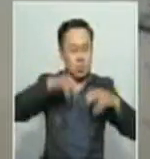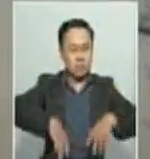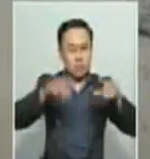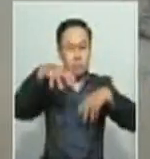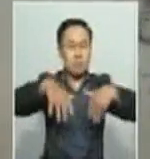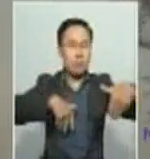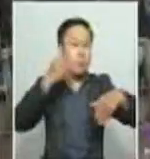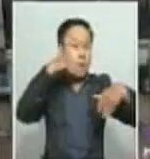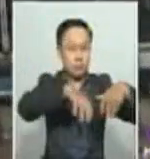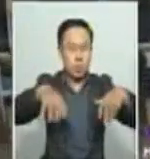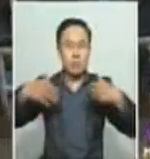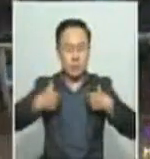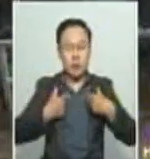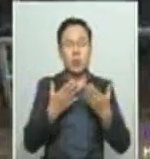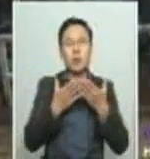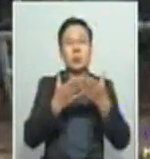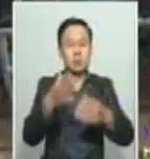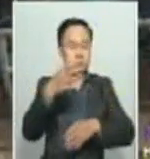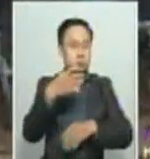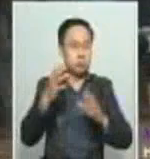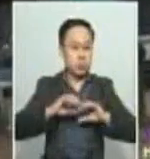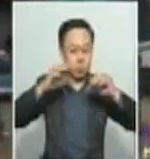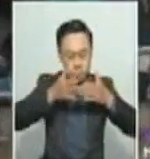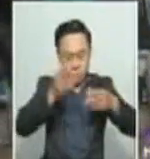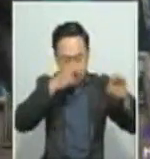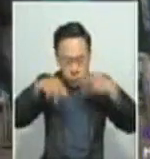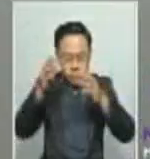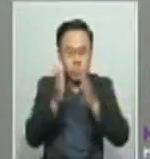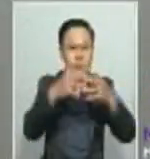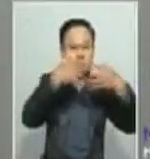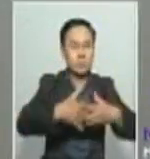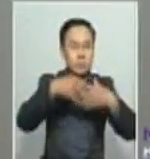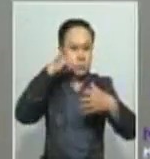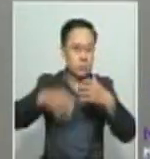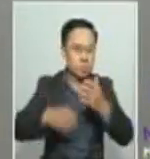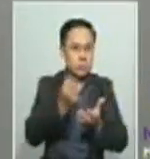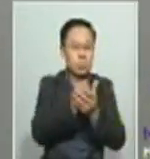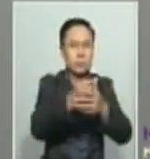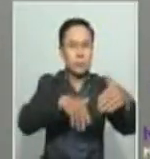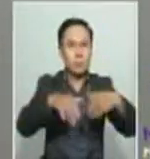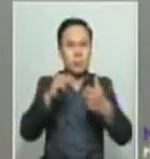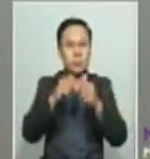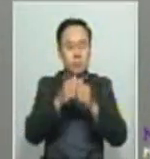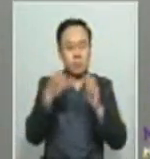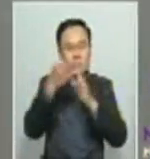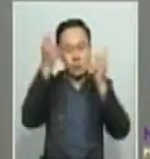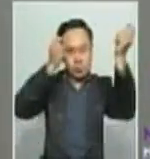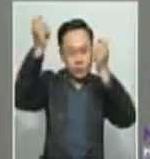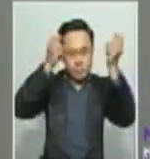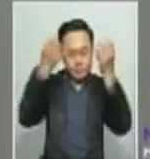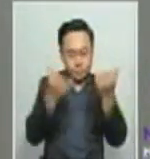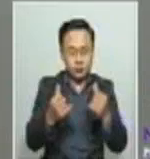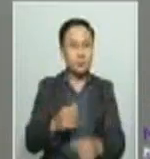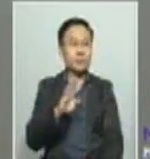ประชาชนและติดตั้งเครื่องสูบน้ำผลักดันน้ำจากแม่น้ำยมสายเก่าลงไปยังแม่น้ำยมสายใหม่ที่นครสวรรค์ค่ะปริมาณน้